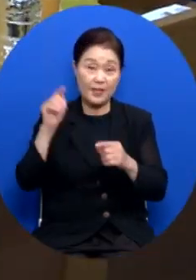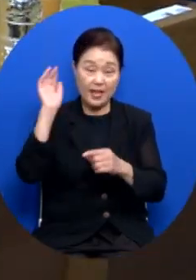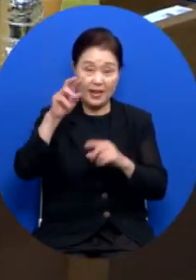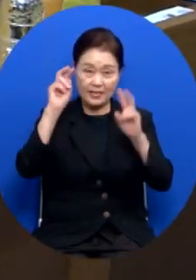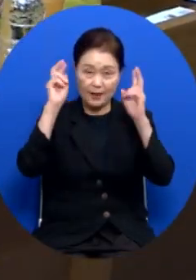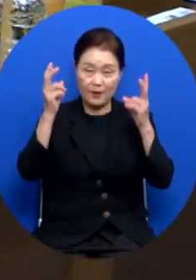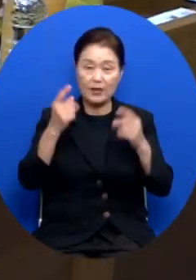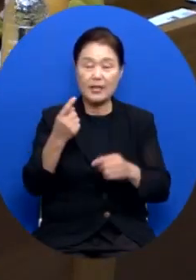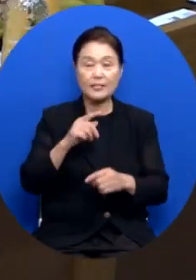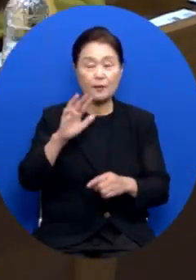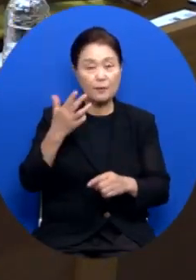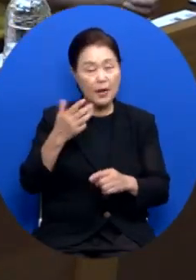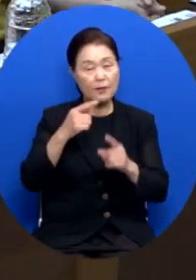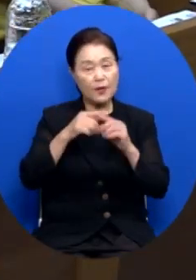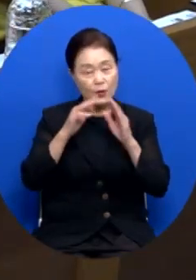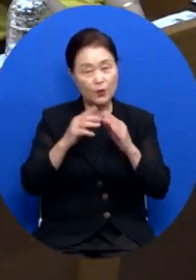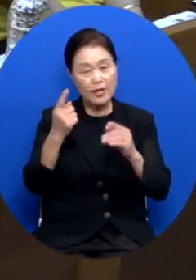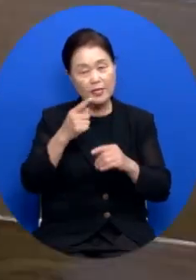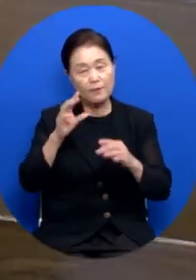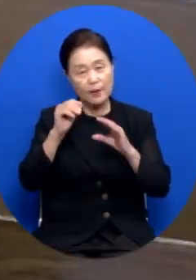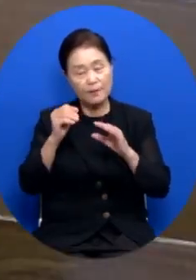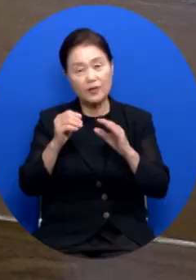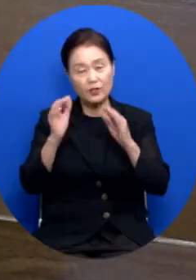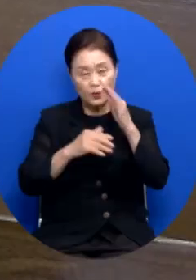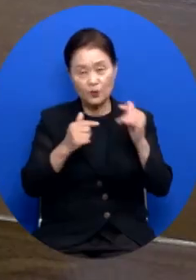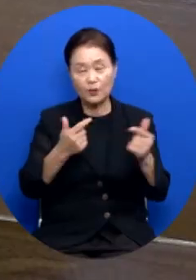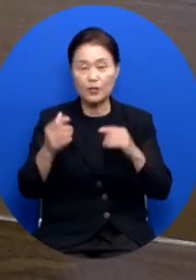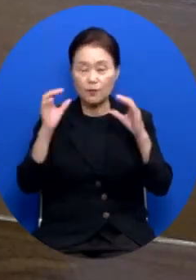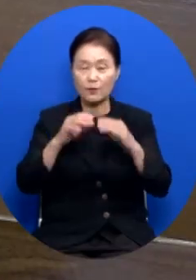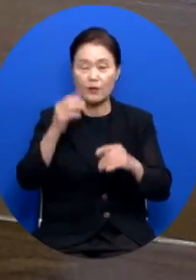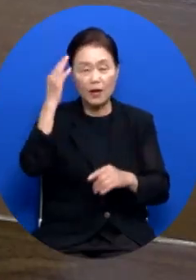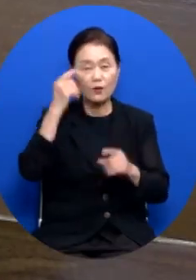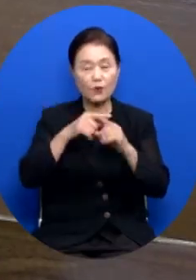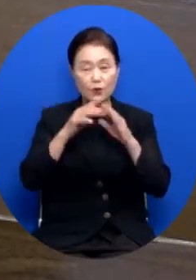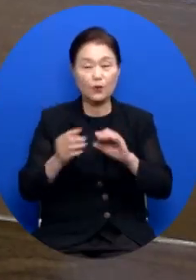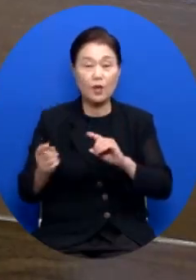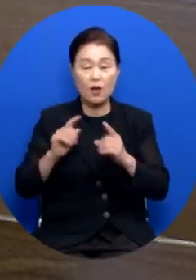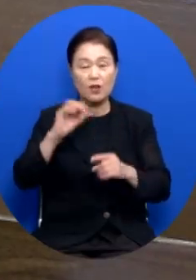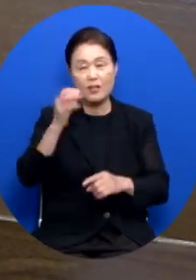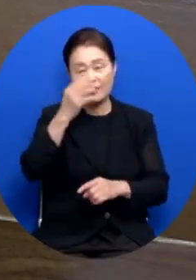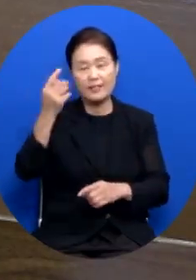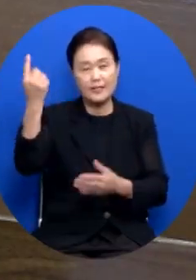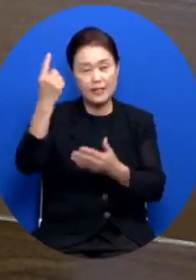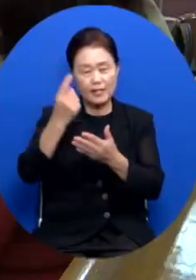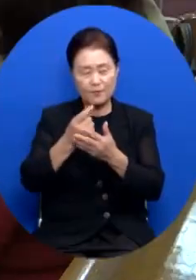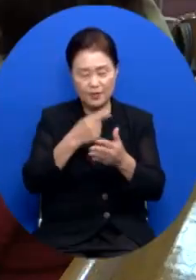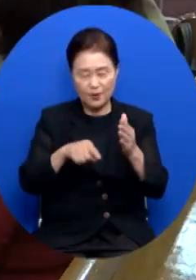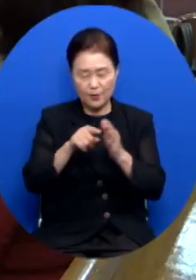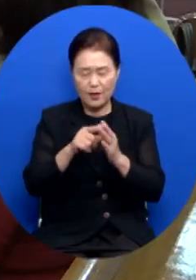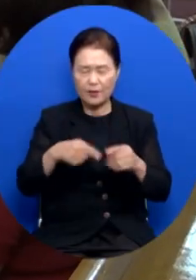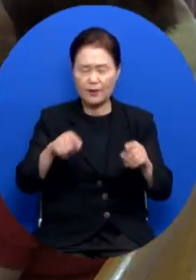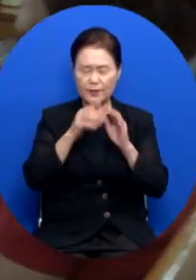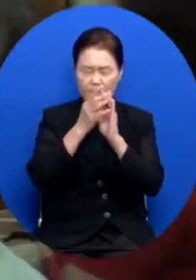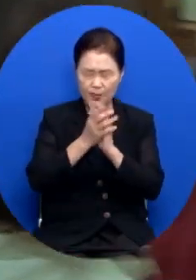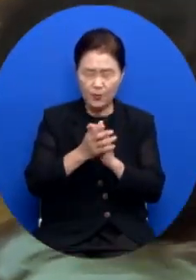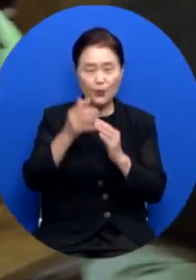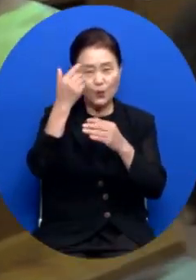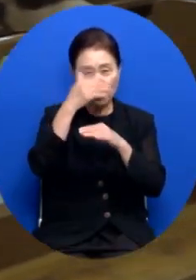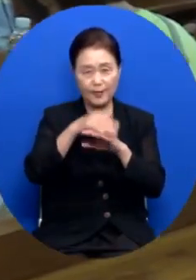교회, 10만 명의 성도가 모여 한국교회 회복과 부흥, 성령의 임재를 위해 함께 기도할